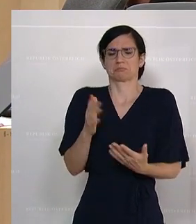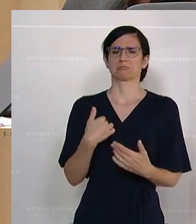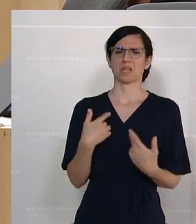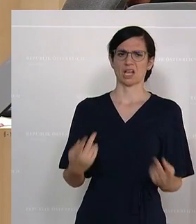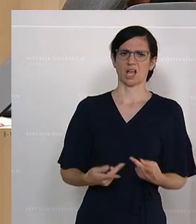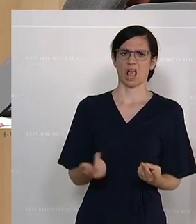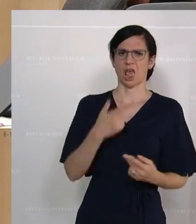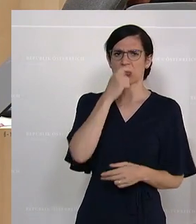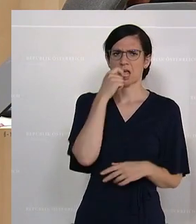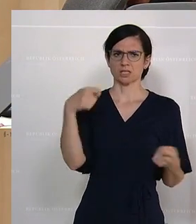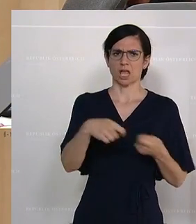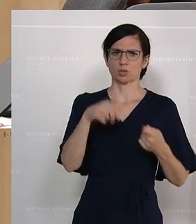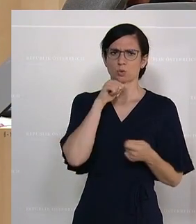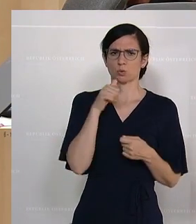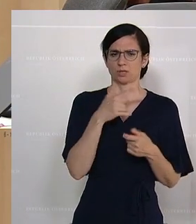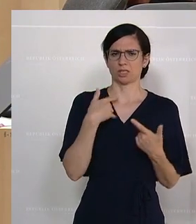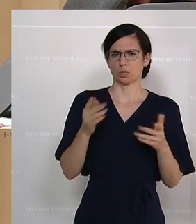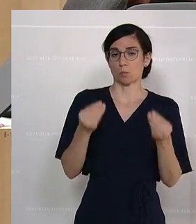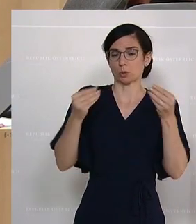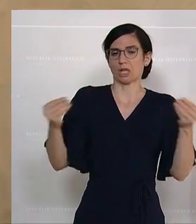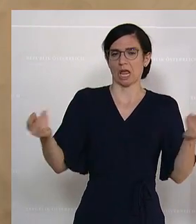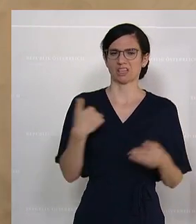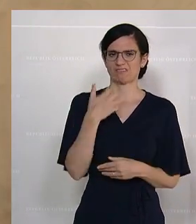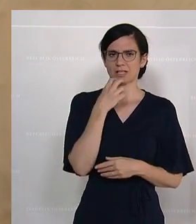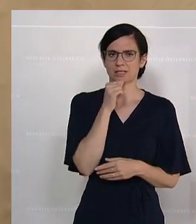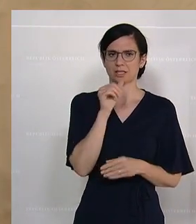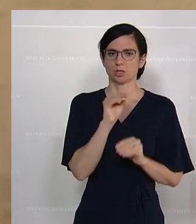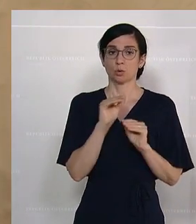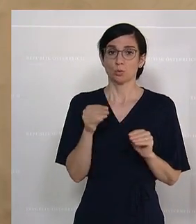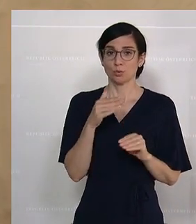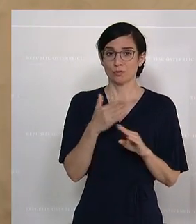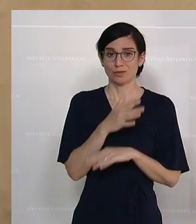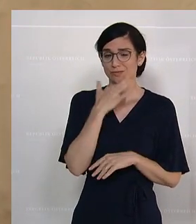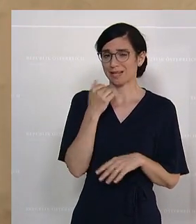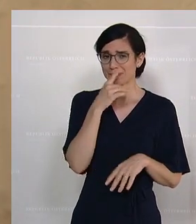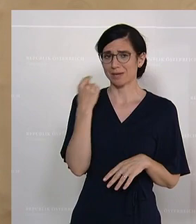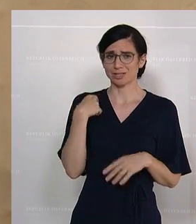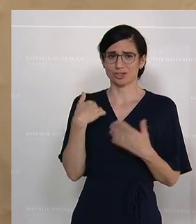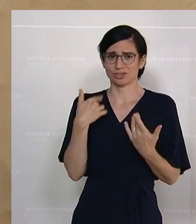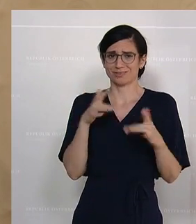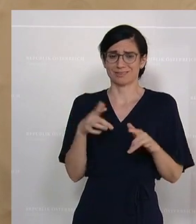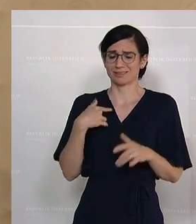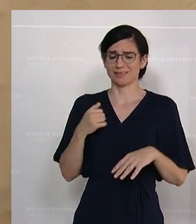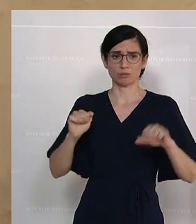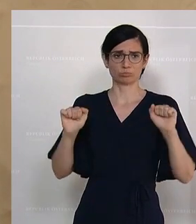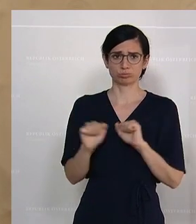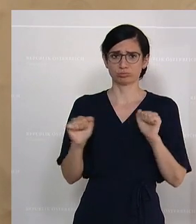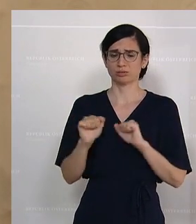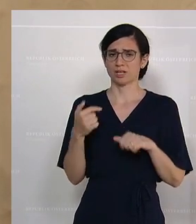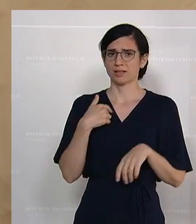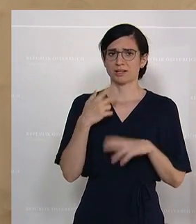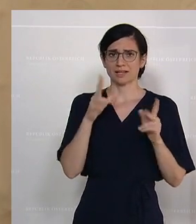gasheizung ist nicht so sexy aus grüner sicht das beendet haben nur für ganz ganz viele menschen ist das natürlich ein drama die haben etwas geld zum